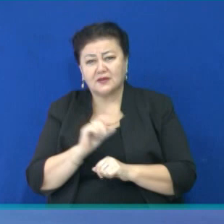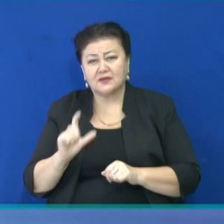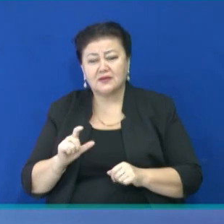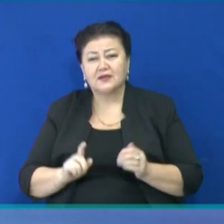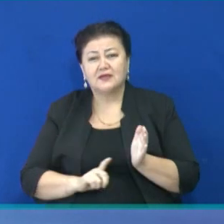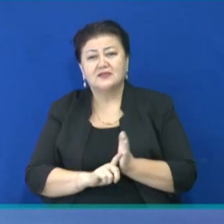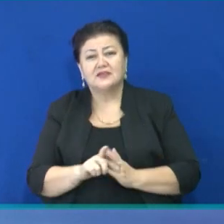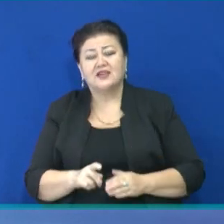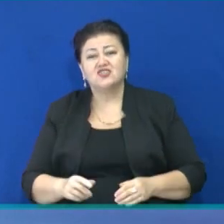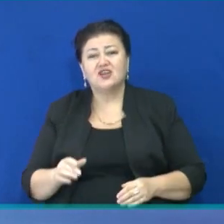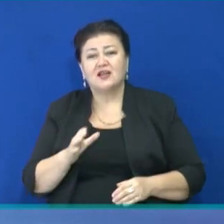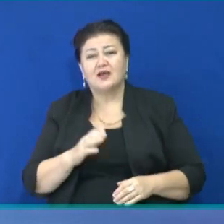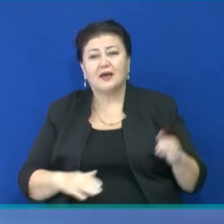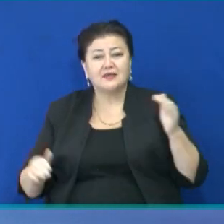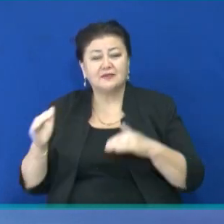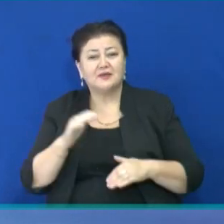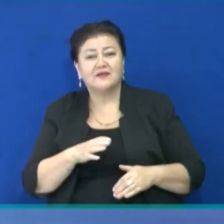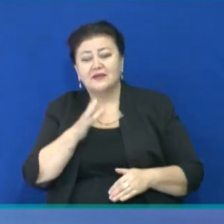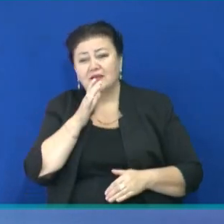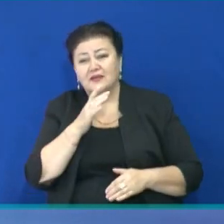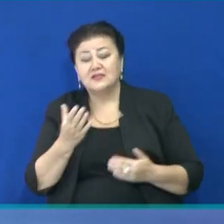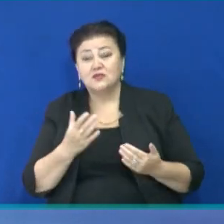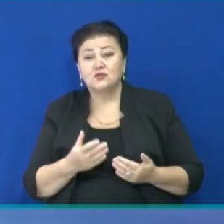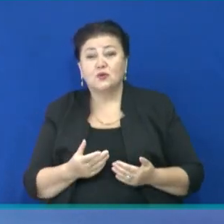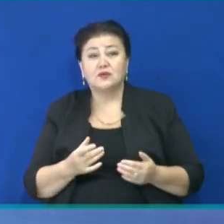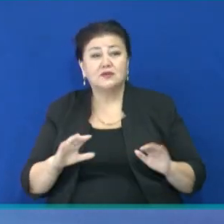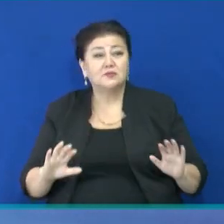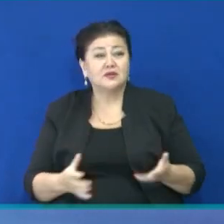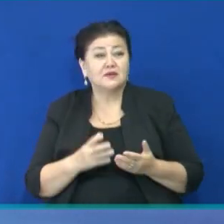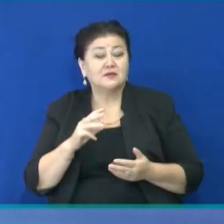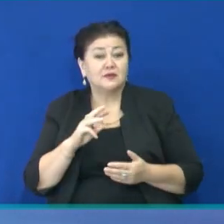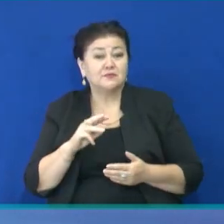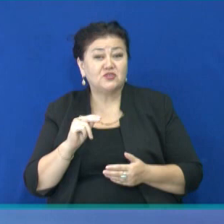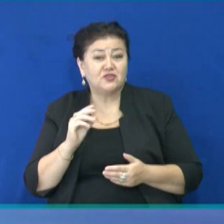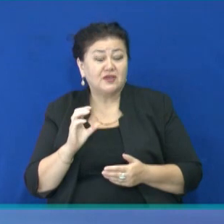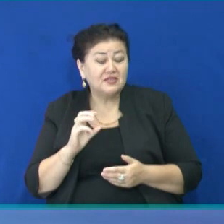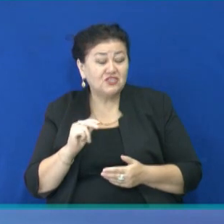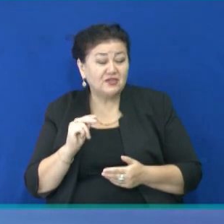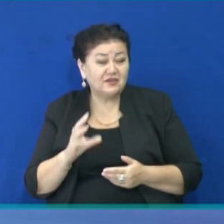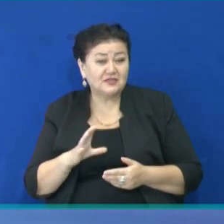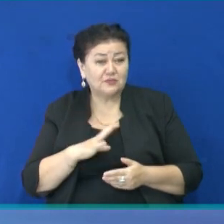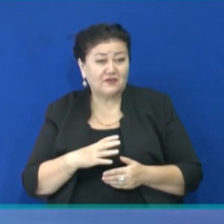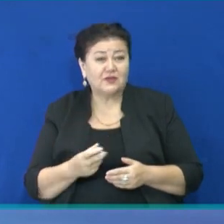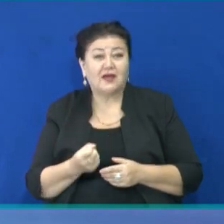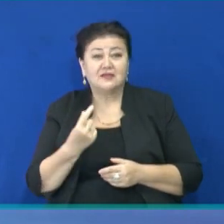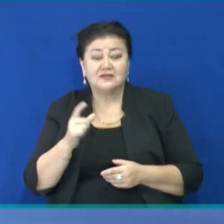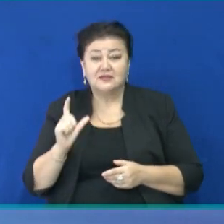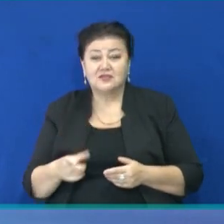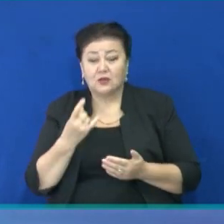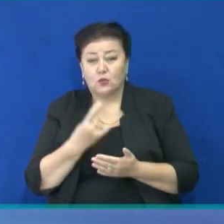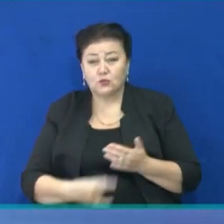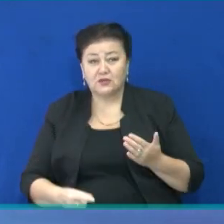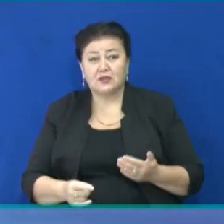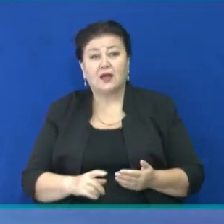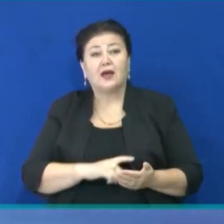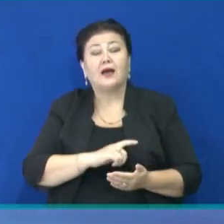басталғалы судаға төтенше жағдайлар азаймай тұр. Осы уақытқа дейін 11 адам суға кетті. Қауіпсіздік шараларын сақтау